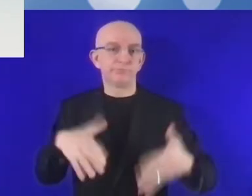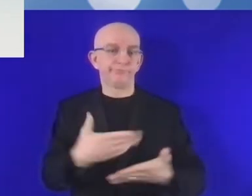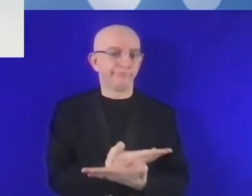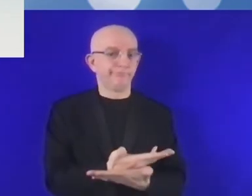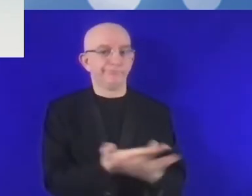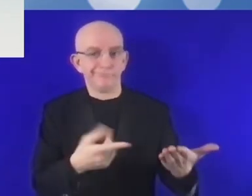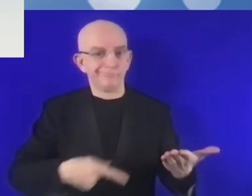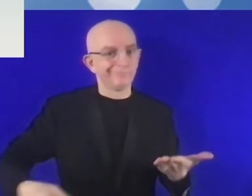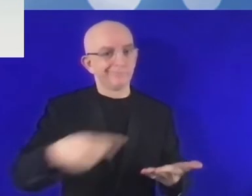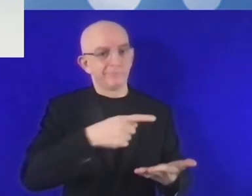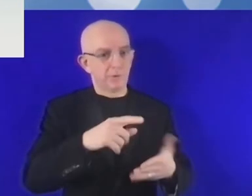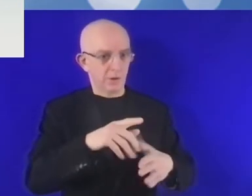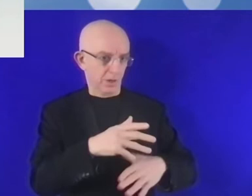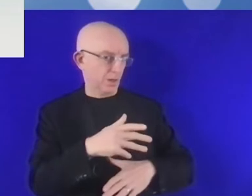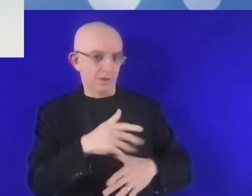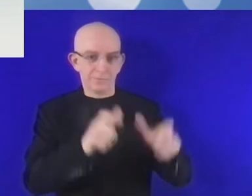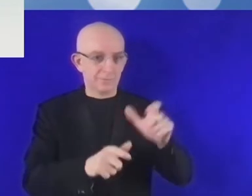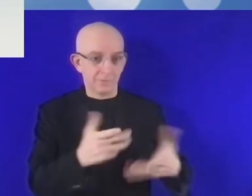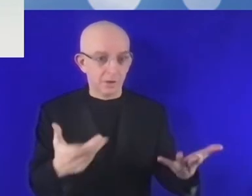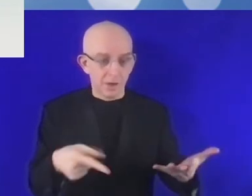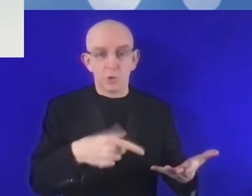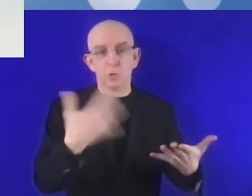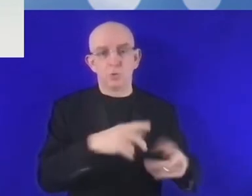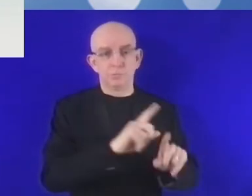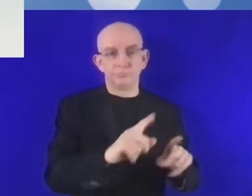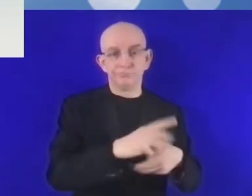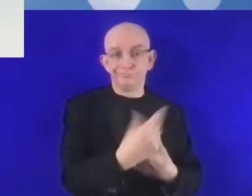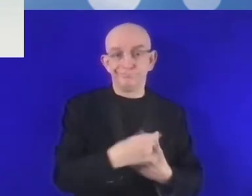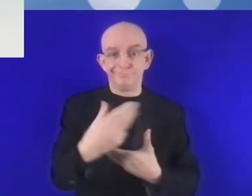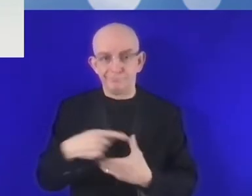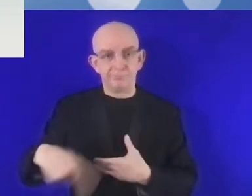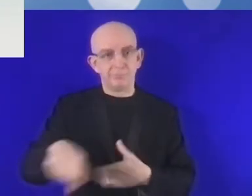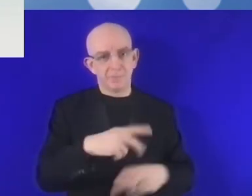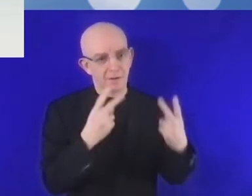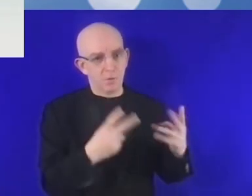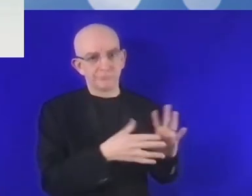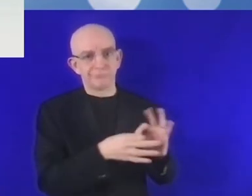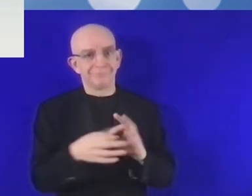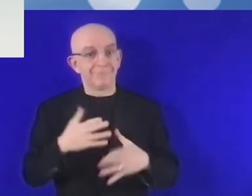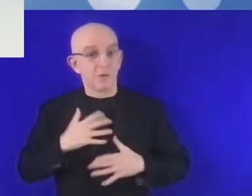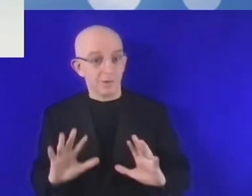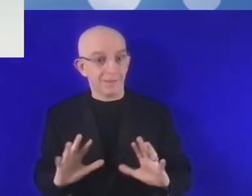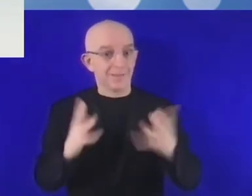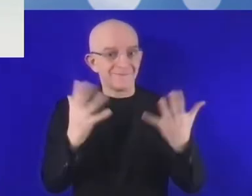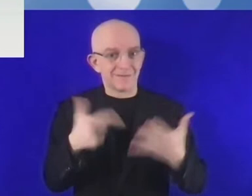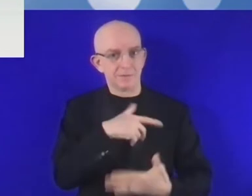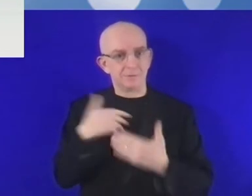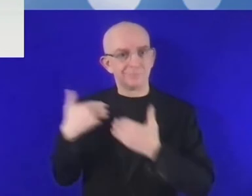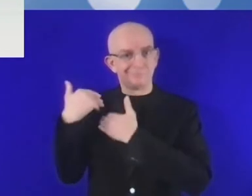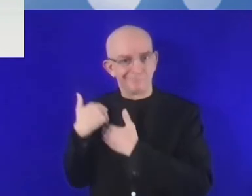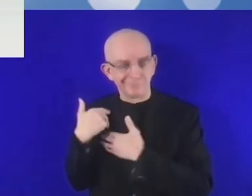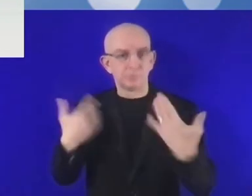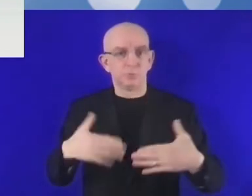تجمع مختلف فيه الكثير من الناس. نعرف أن النجاح في الإنترنت أيضا مرتبط